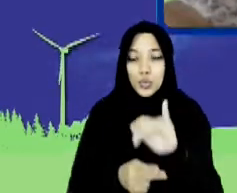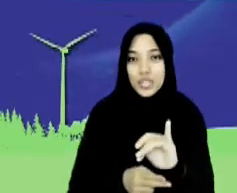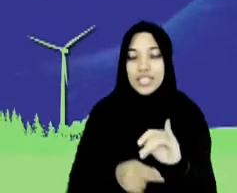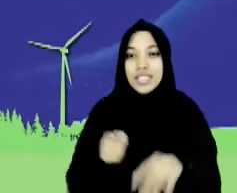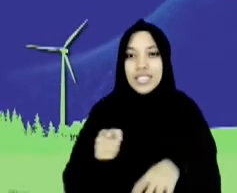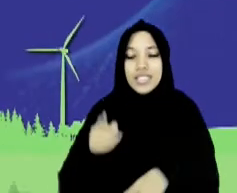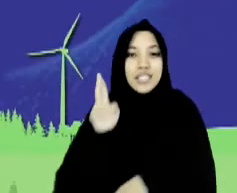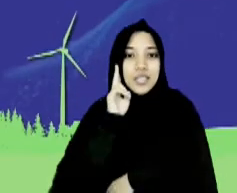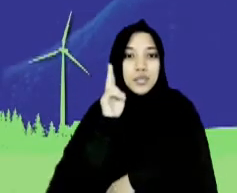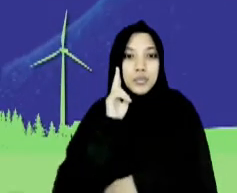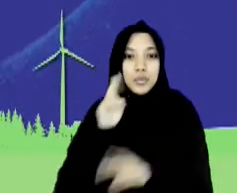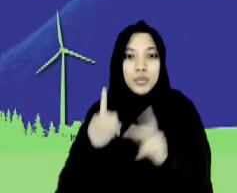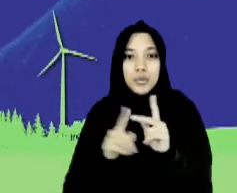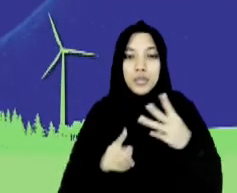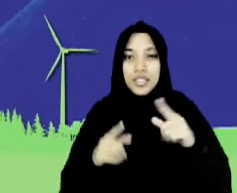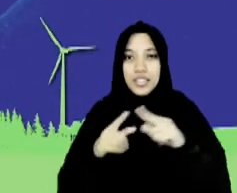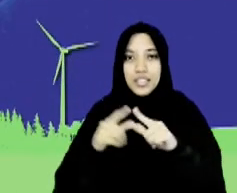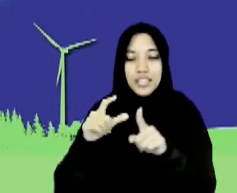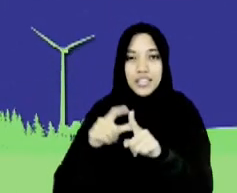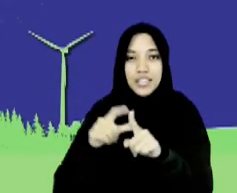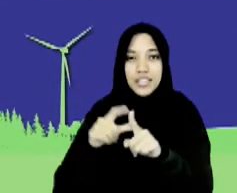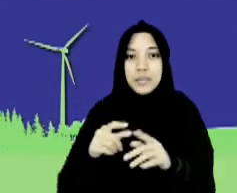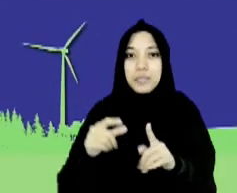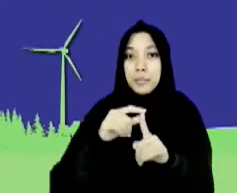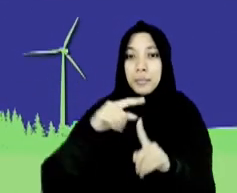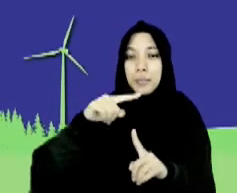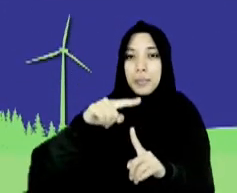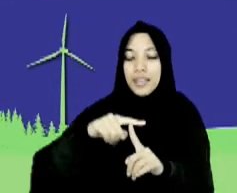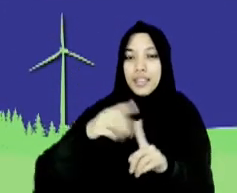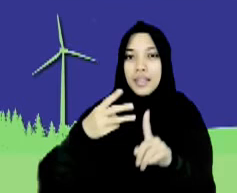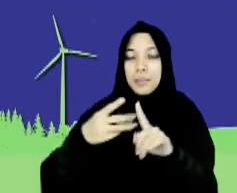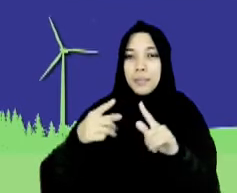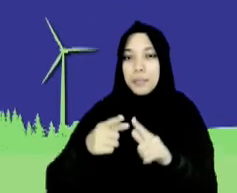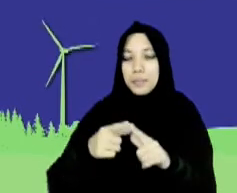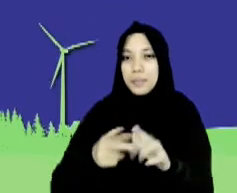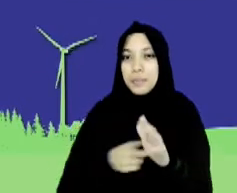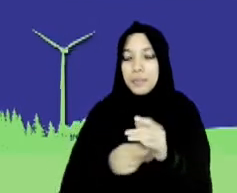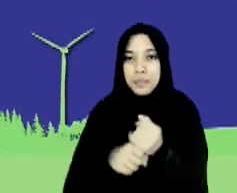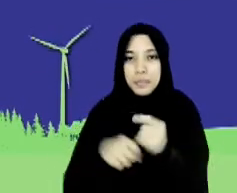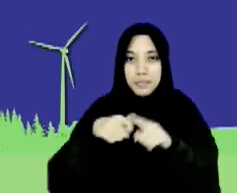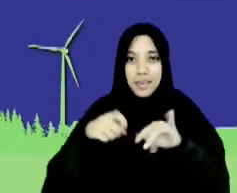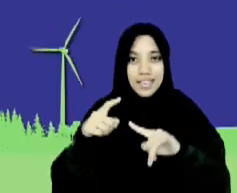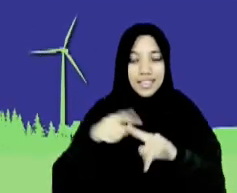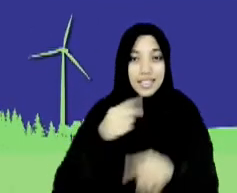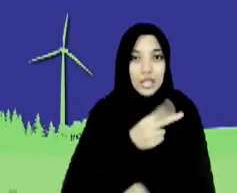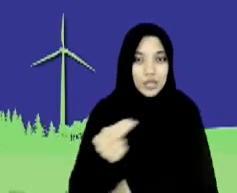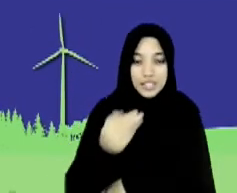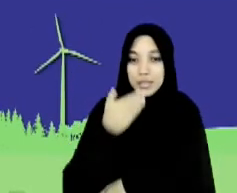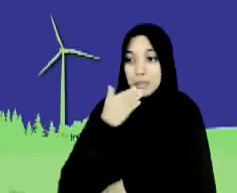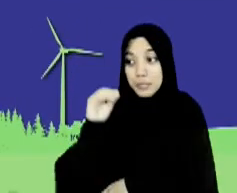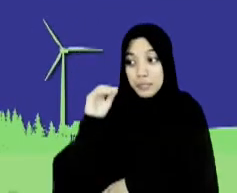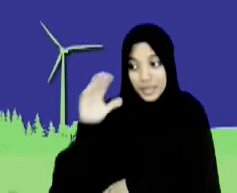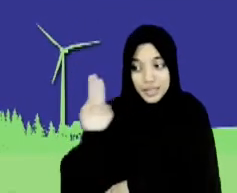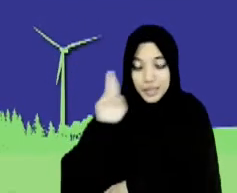Head of corporate sustainability di PT Bank itssbc Indonesia Selamat pagi Bu Nuni Selamat